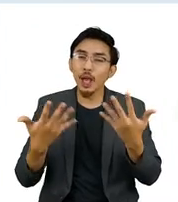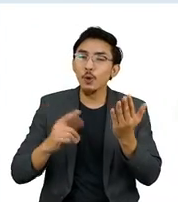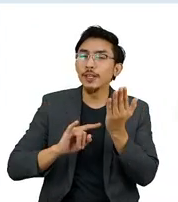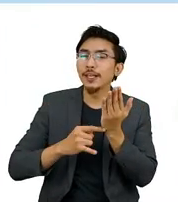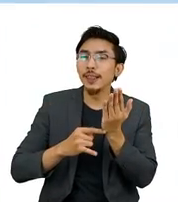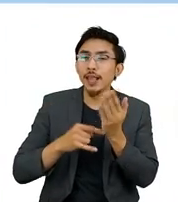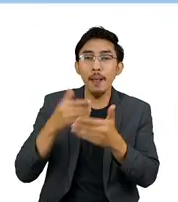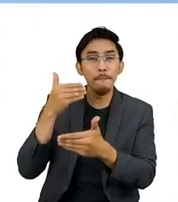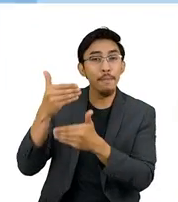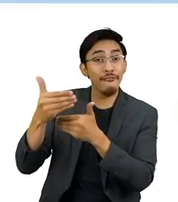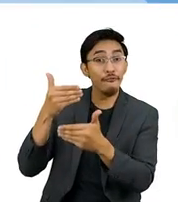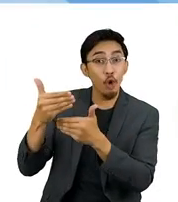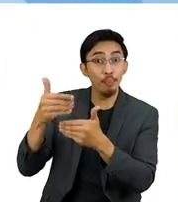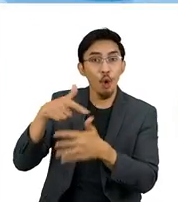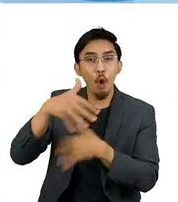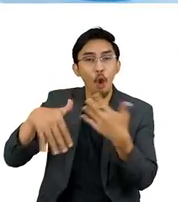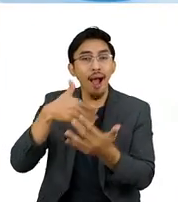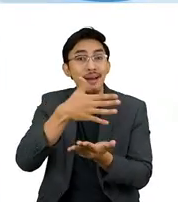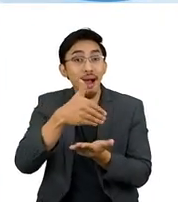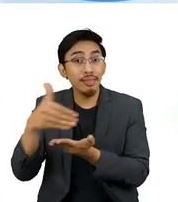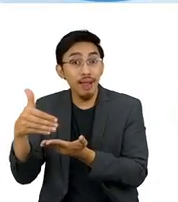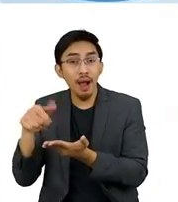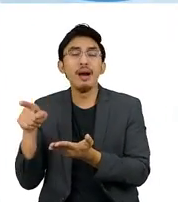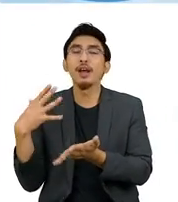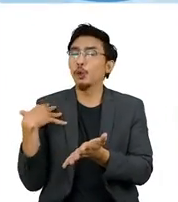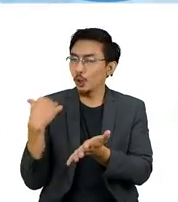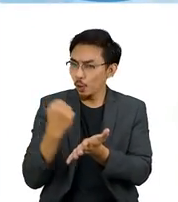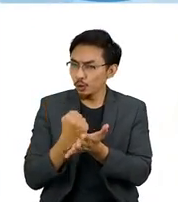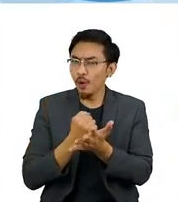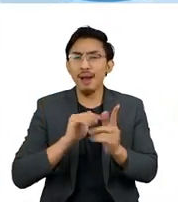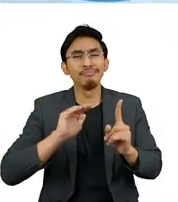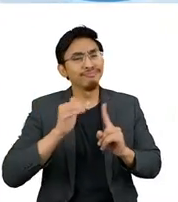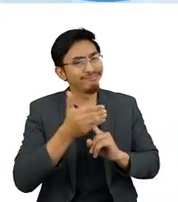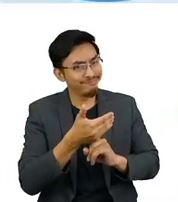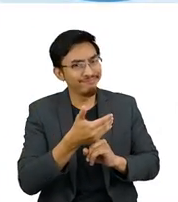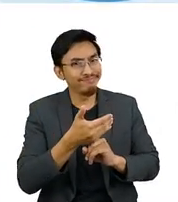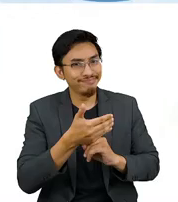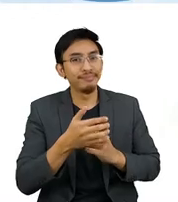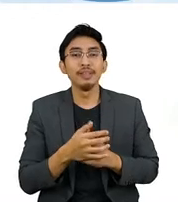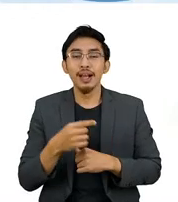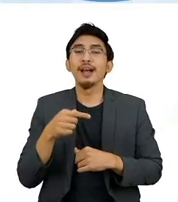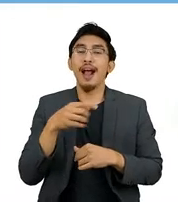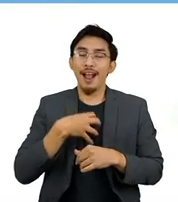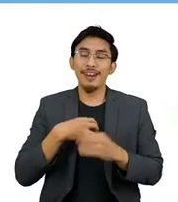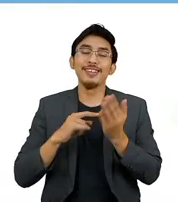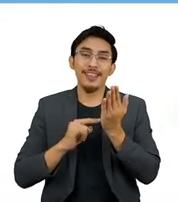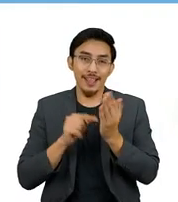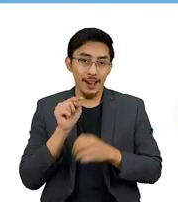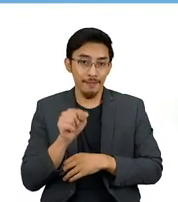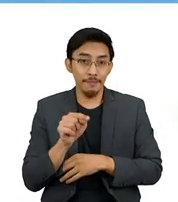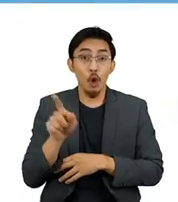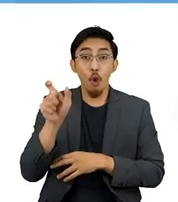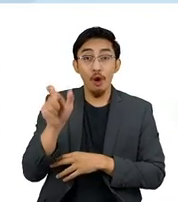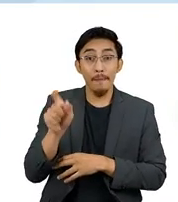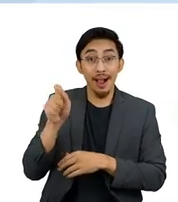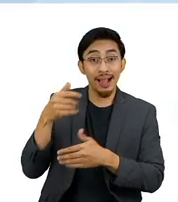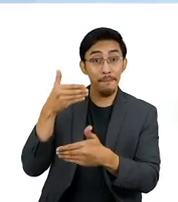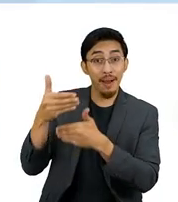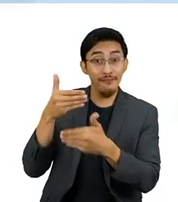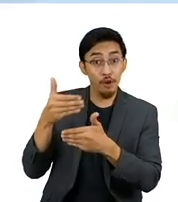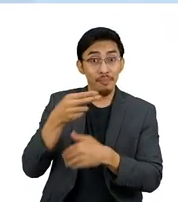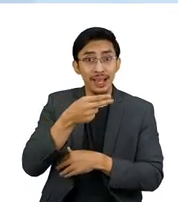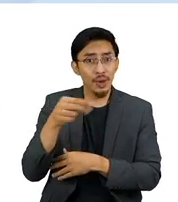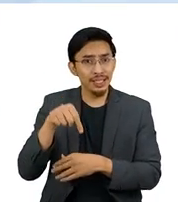mengelola data penggunanya juga bertanggungjawab memastikan perlindungan hak-hak Digital dari karyawan ataupun pengguna platform digital tersebut